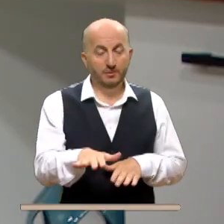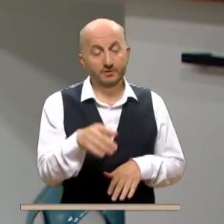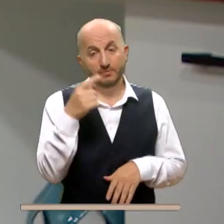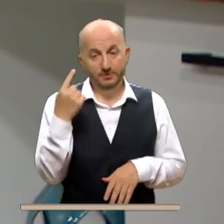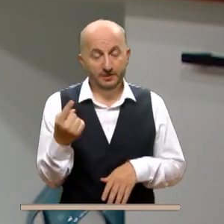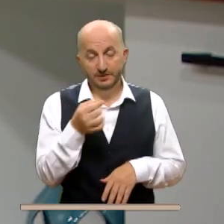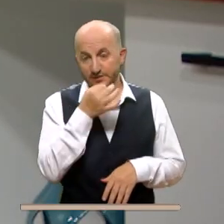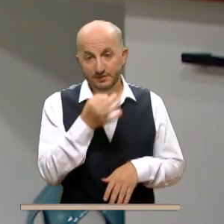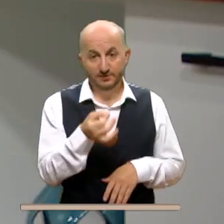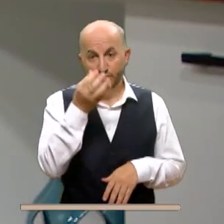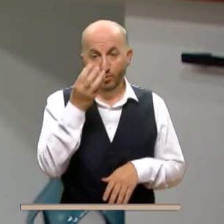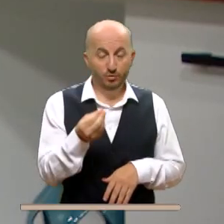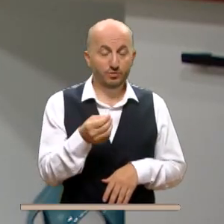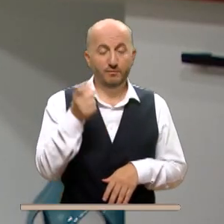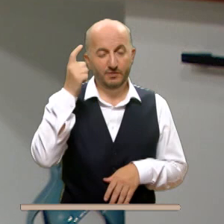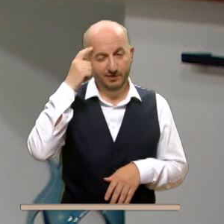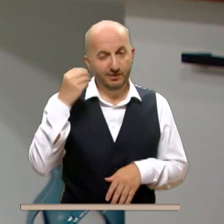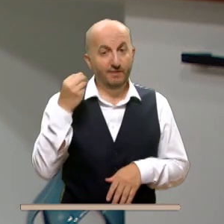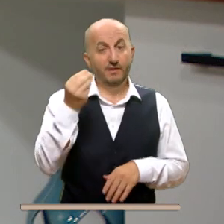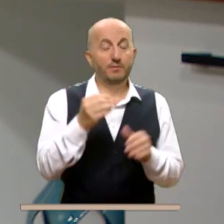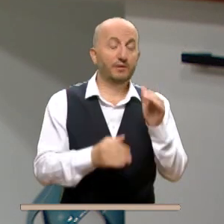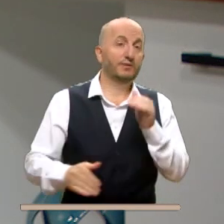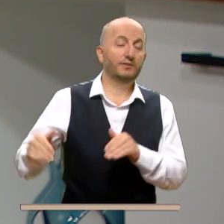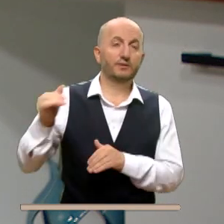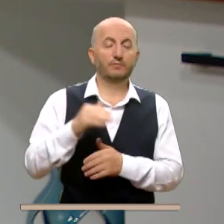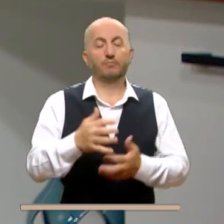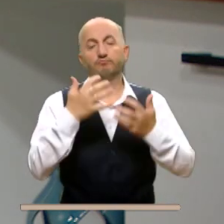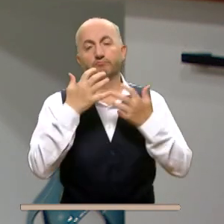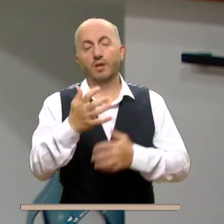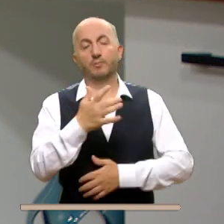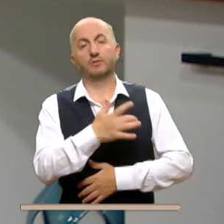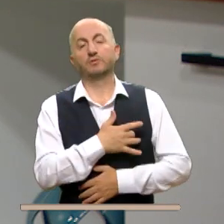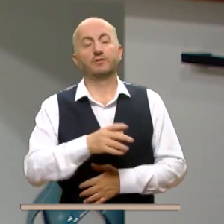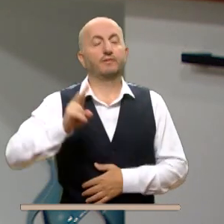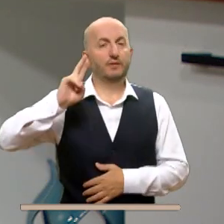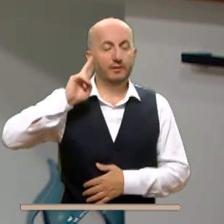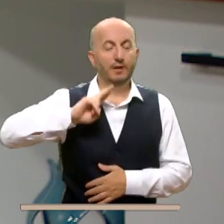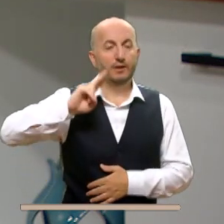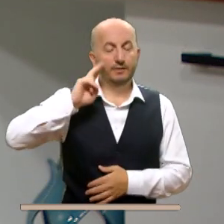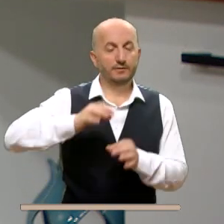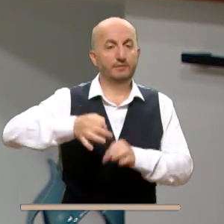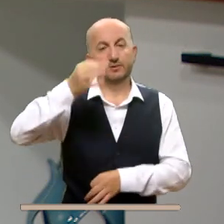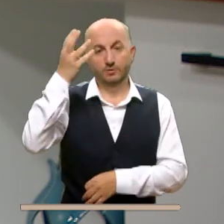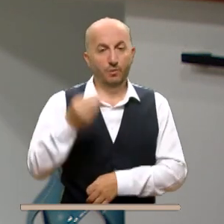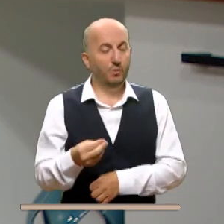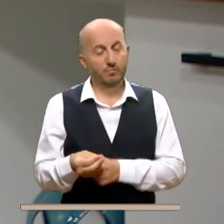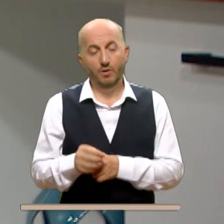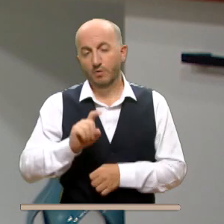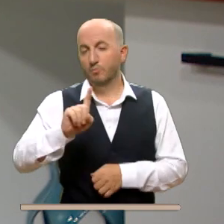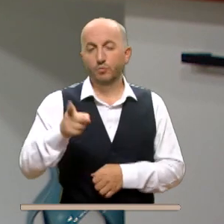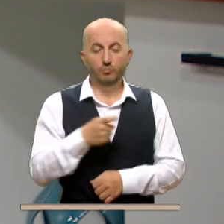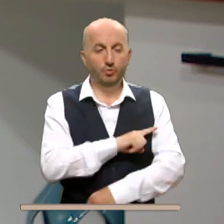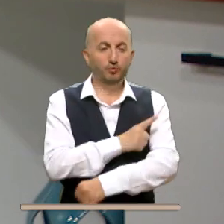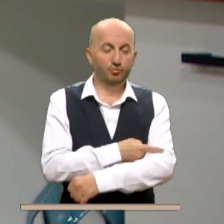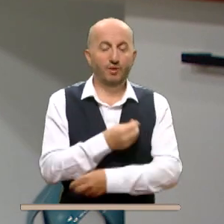izniniz olursa hani bilgiyi vermekten ziyade aslında merhameti, şefkati, ahlakı, insan olmayı, keşfedebilme gücünü de